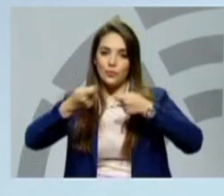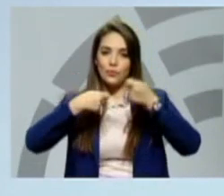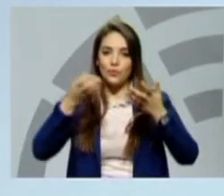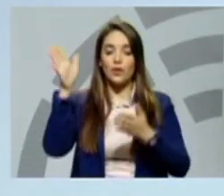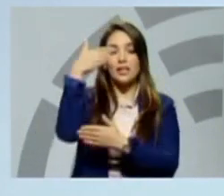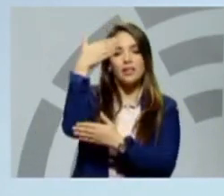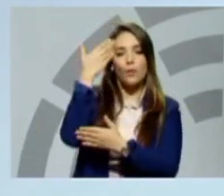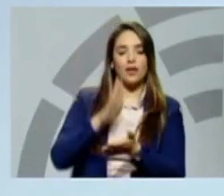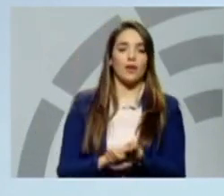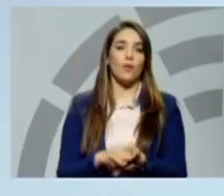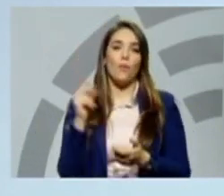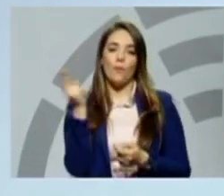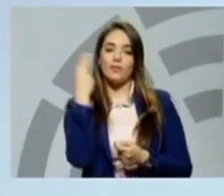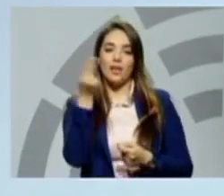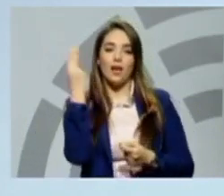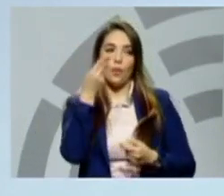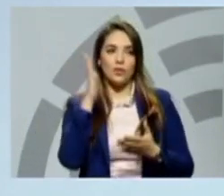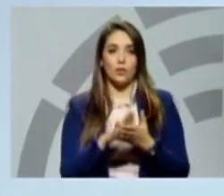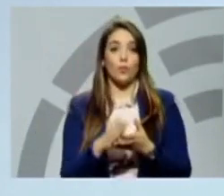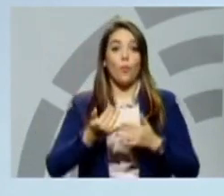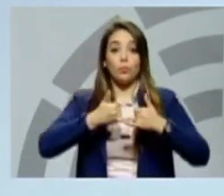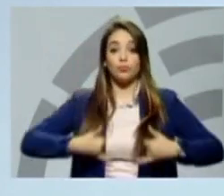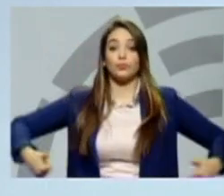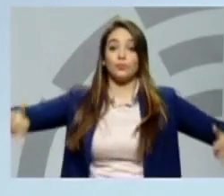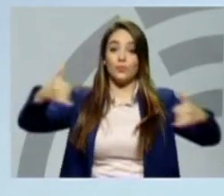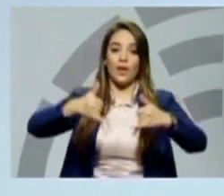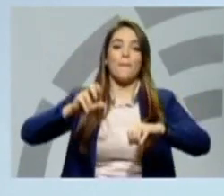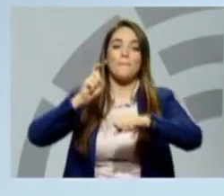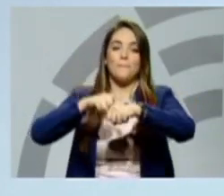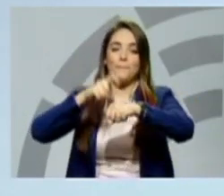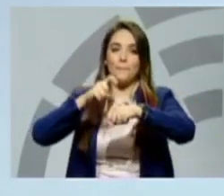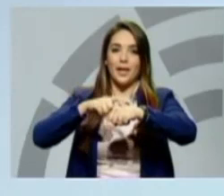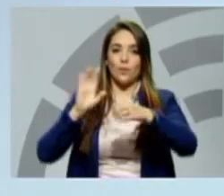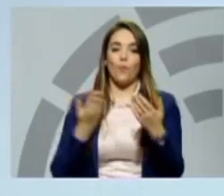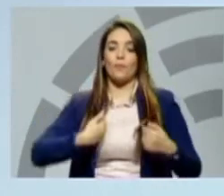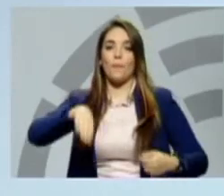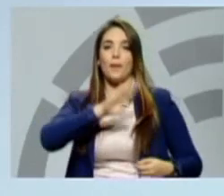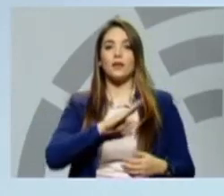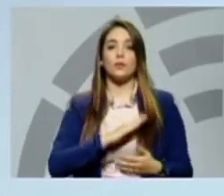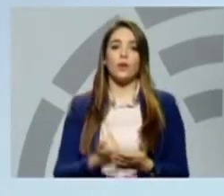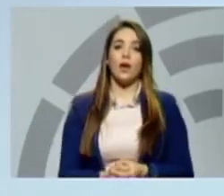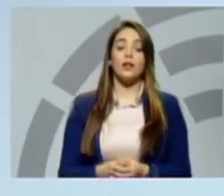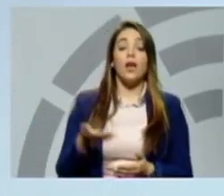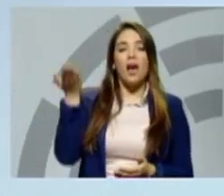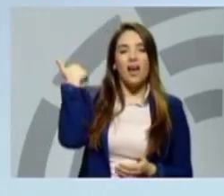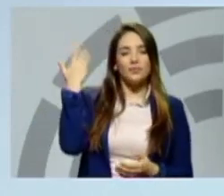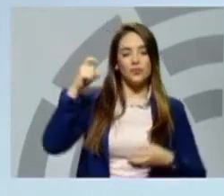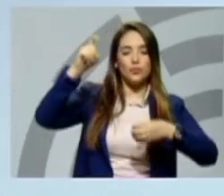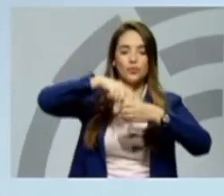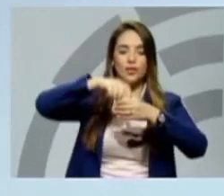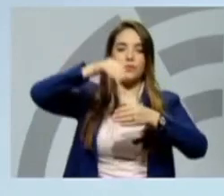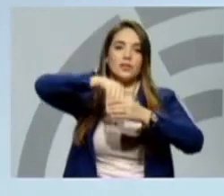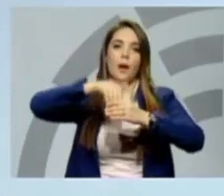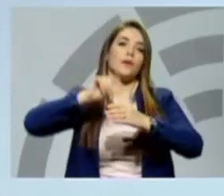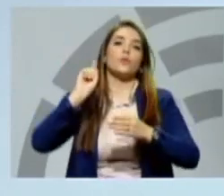استاذيه في الاقتصاد الدولي عضو مجلس بلديه بارده ورئيس دائره قصار سعيد شركه في الدوري الاول الانتخابات